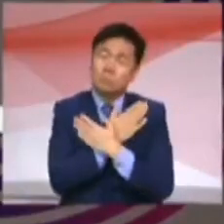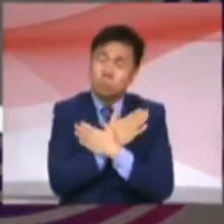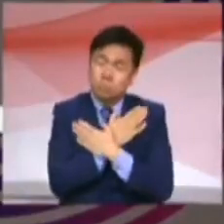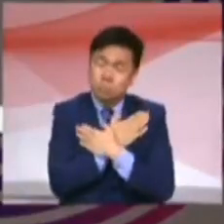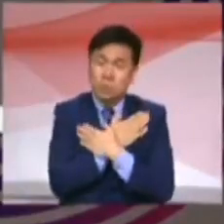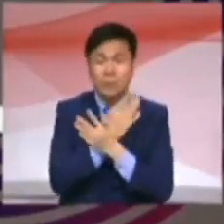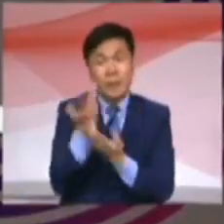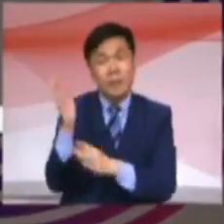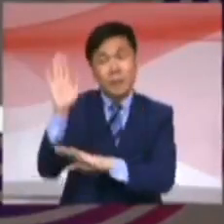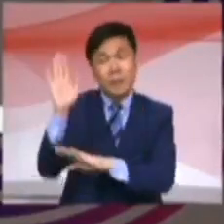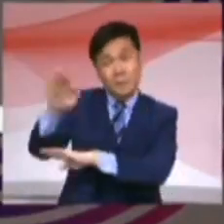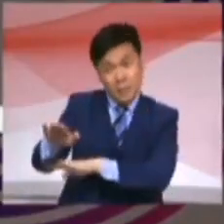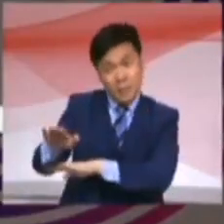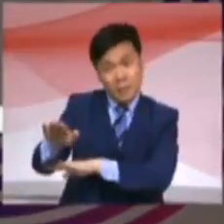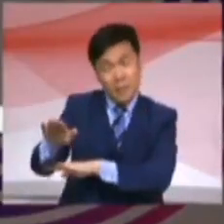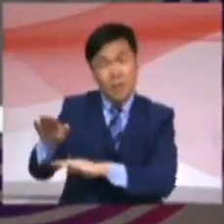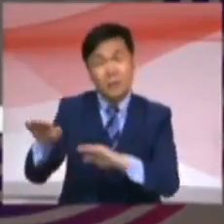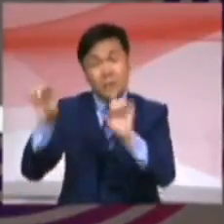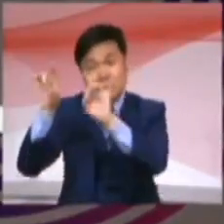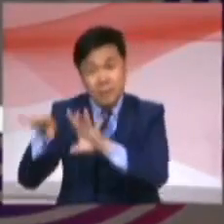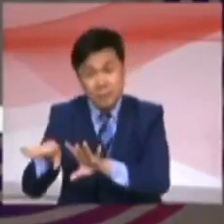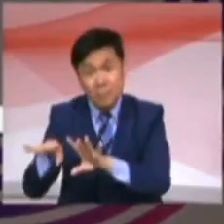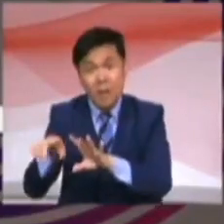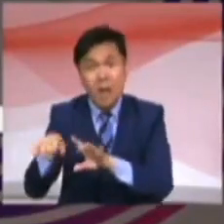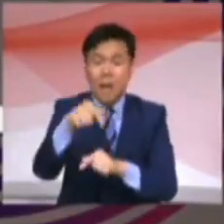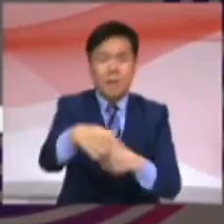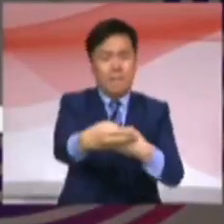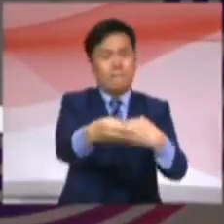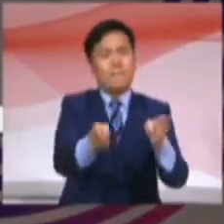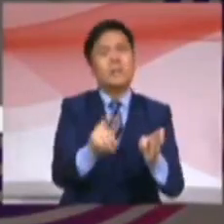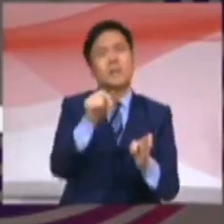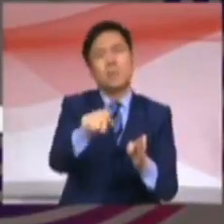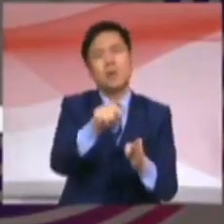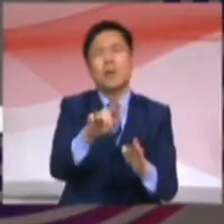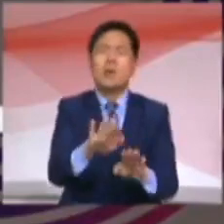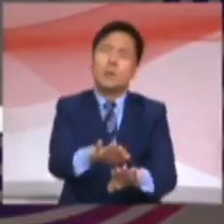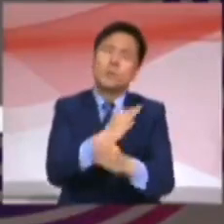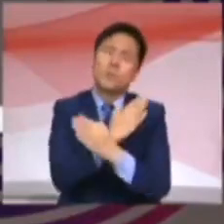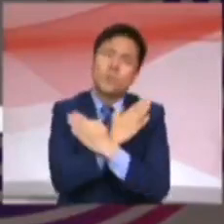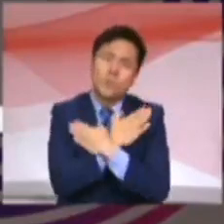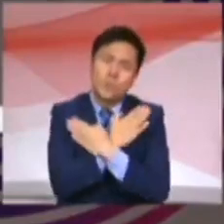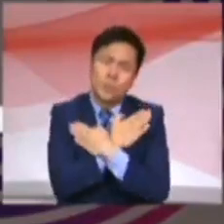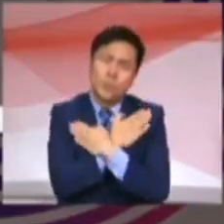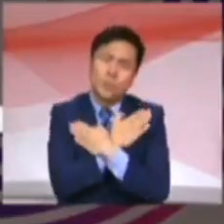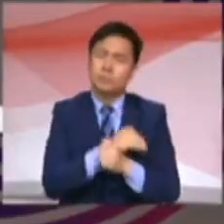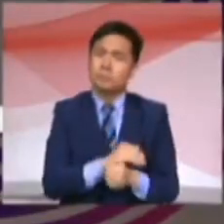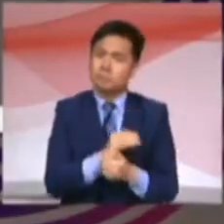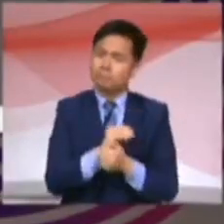menduduki kertas peperiksaan sebelah petang, maka perlu ada bilik transit untuk anak-anak ini.